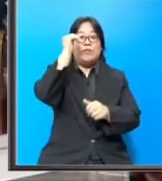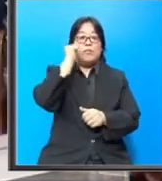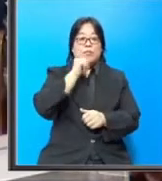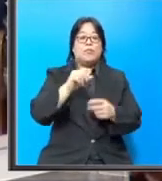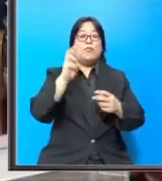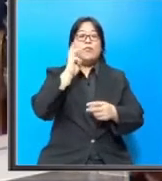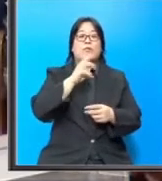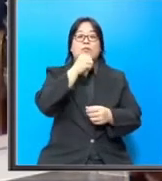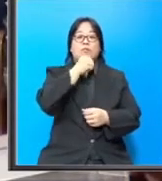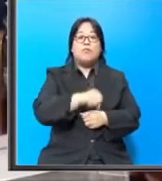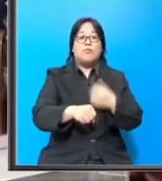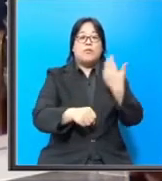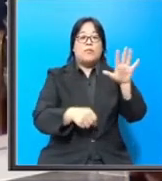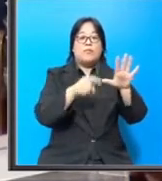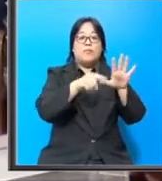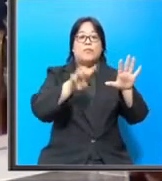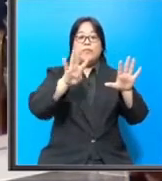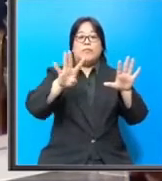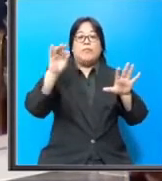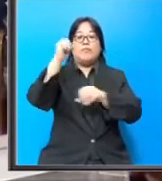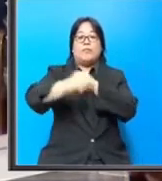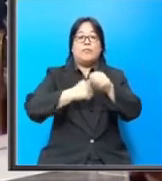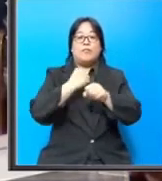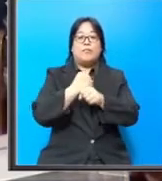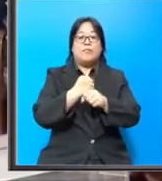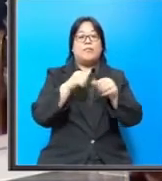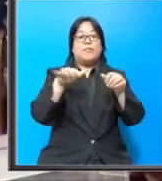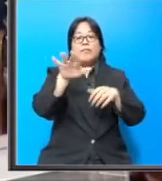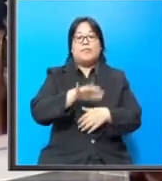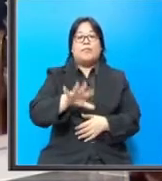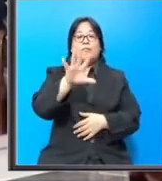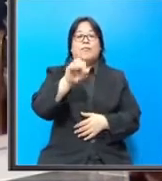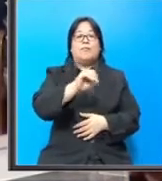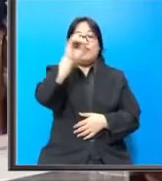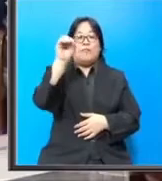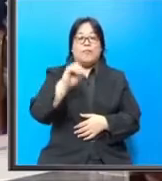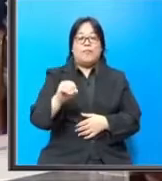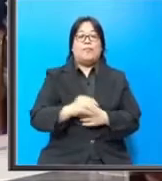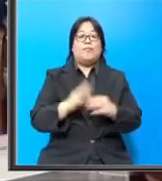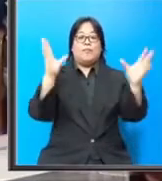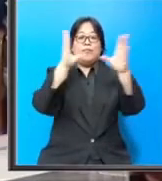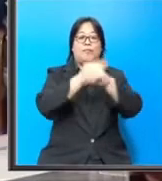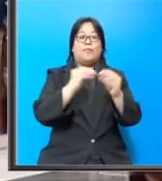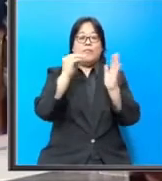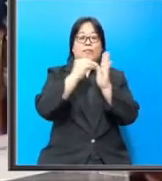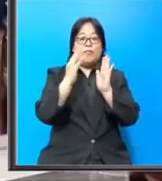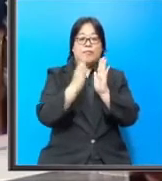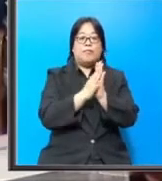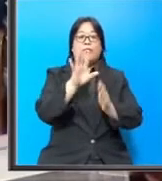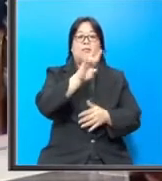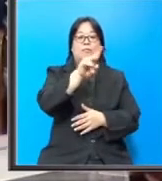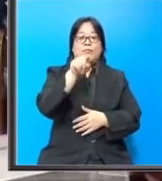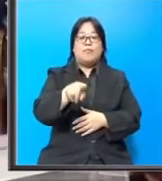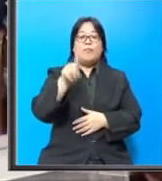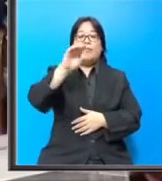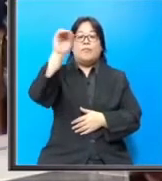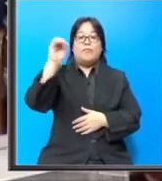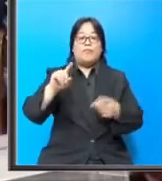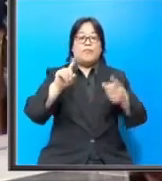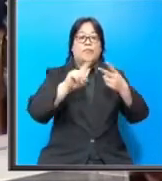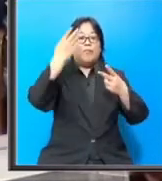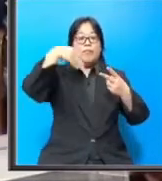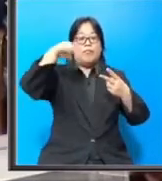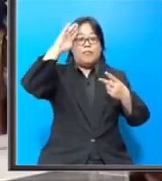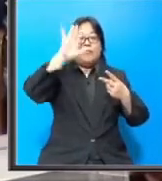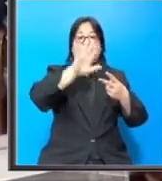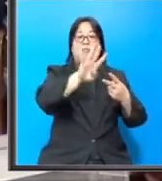wanita berumur 15 hingga 49 tahun sekitar 50-100 gimana Serawak mencatatkan 47o bahan 100 Perlis